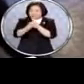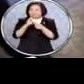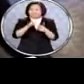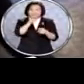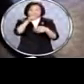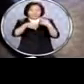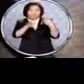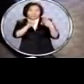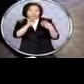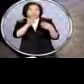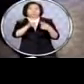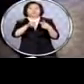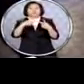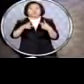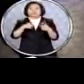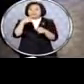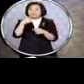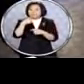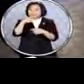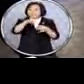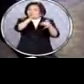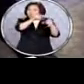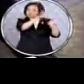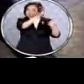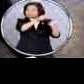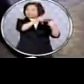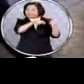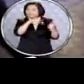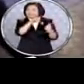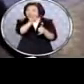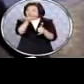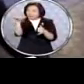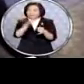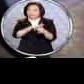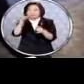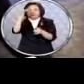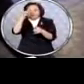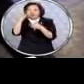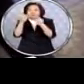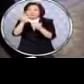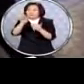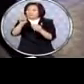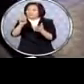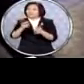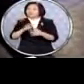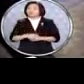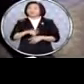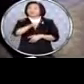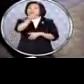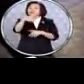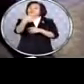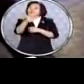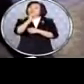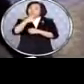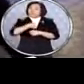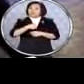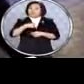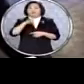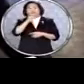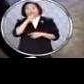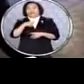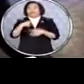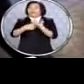施，检讨你在看东西的时候有没有疏忽了什么事情。所以你说我反复，你说我